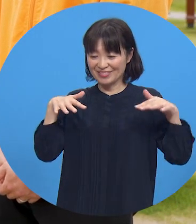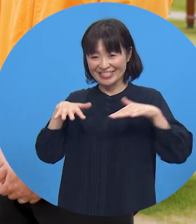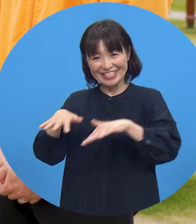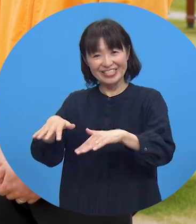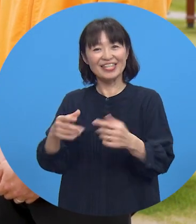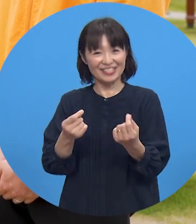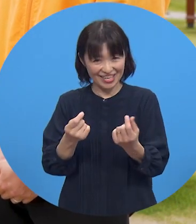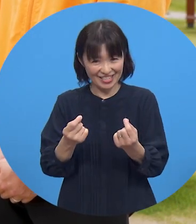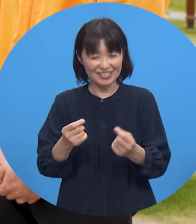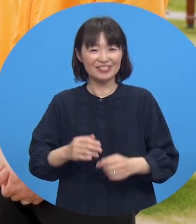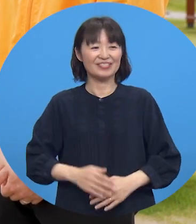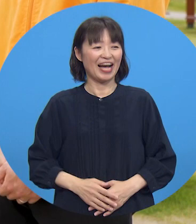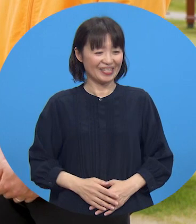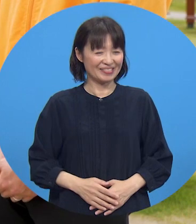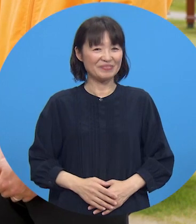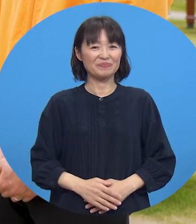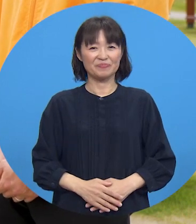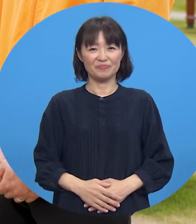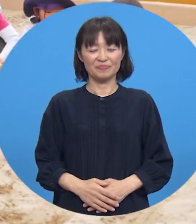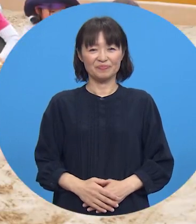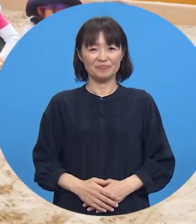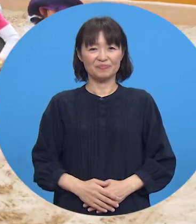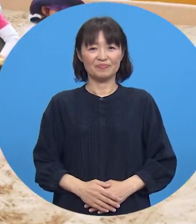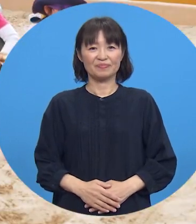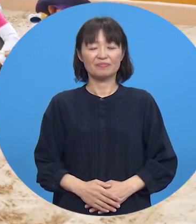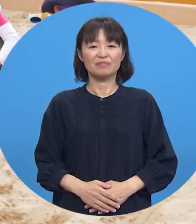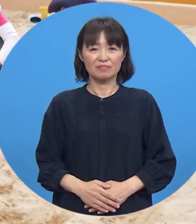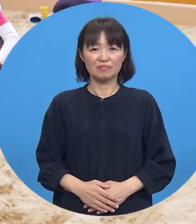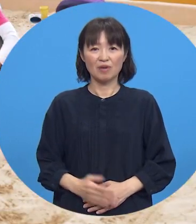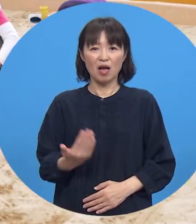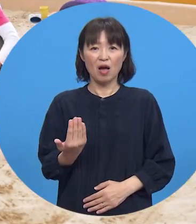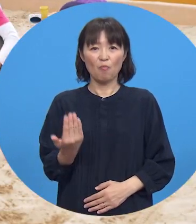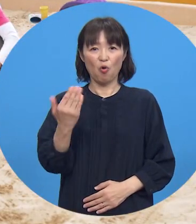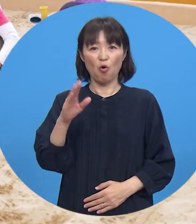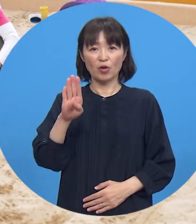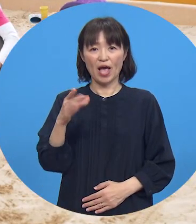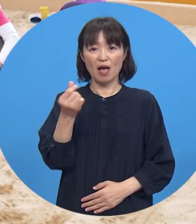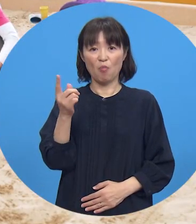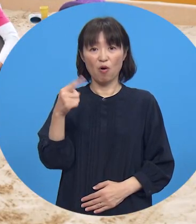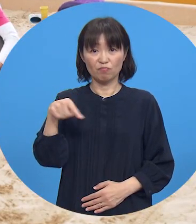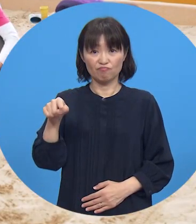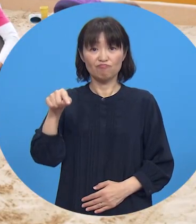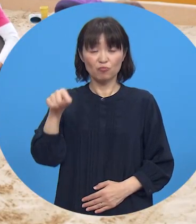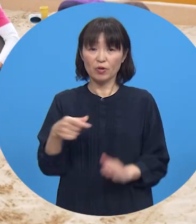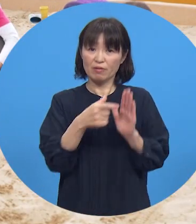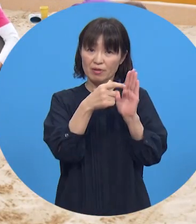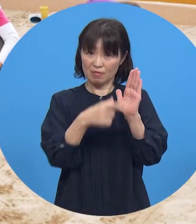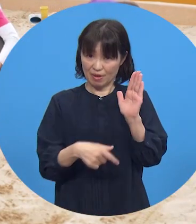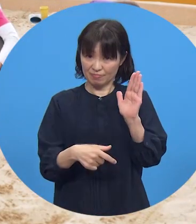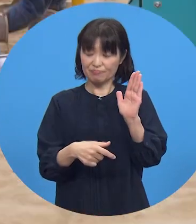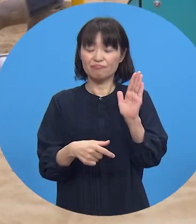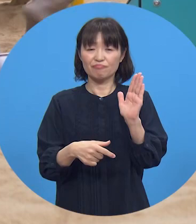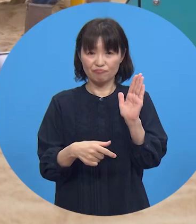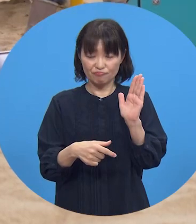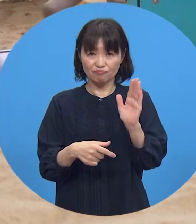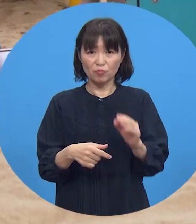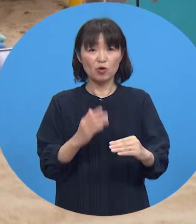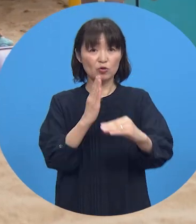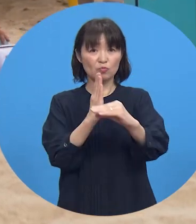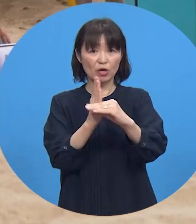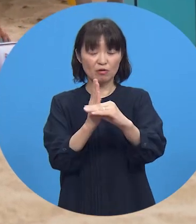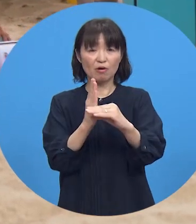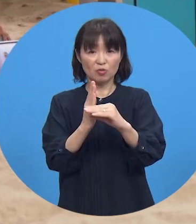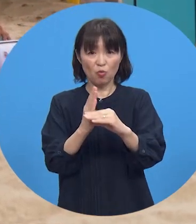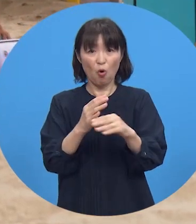大人気ですね。 はい、ポケモンのサンドとアローラサンドがモチーフになっています。中央